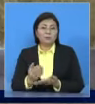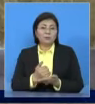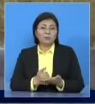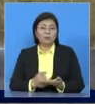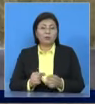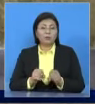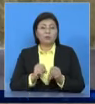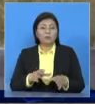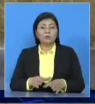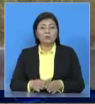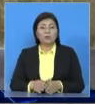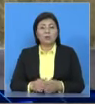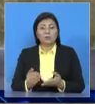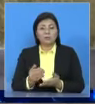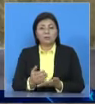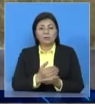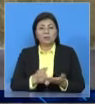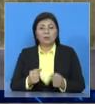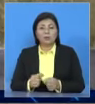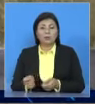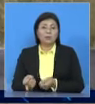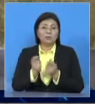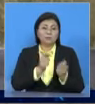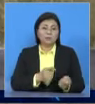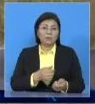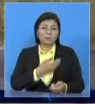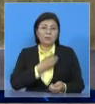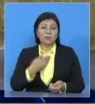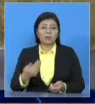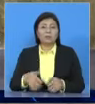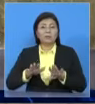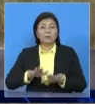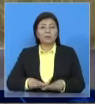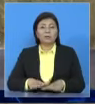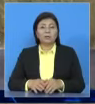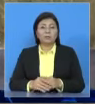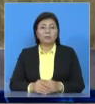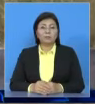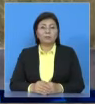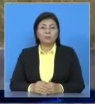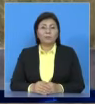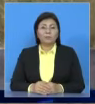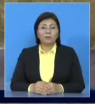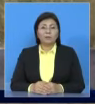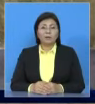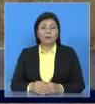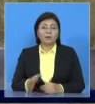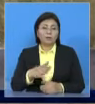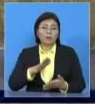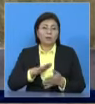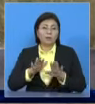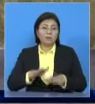давайте мы их на верном назовем не дано вс коми выталкивают потому что они мусор конкретно не доносят даже есть его